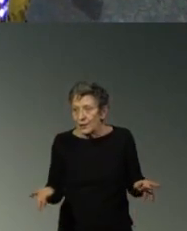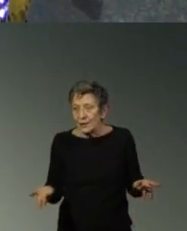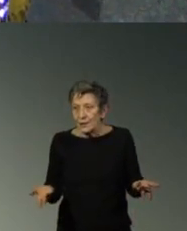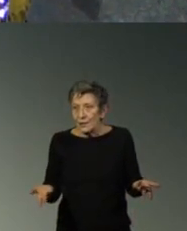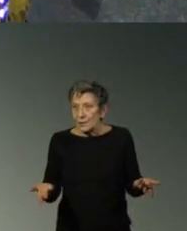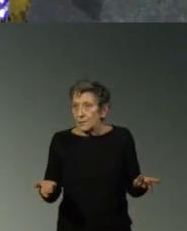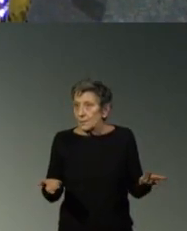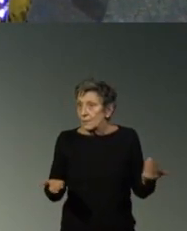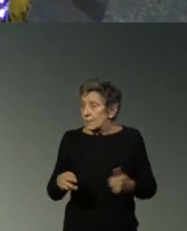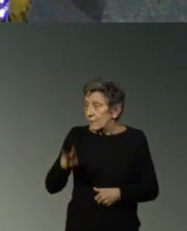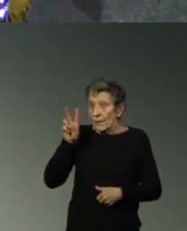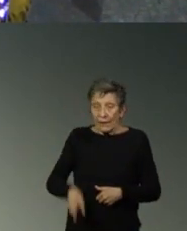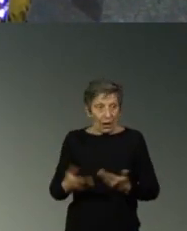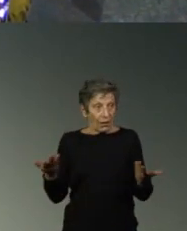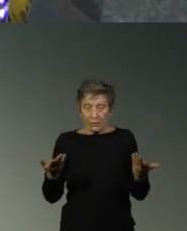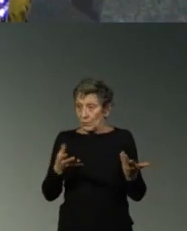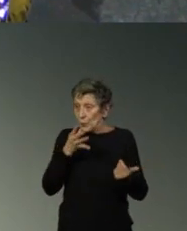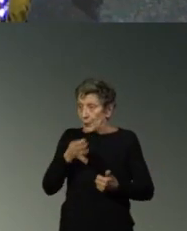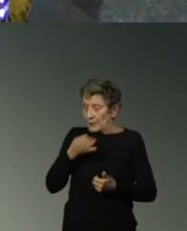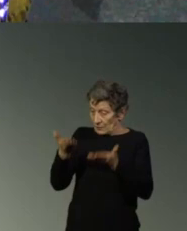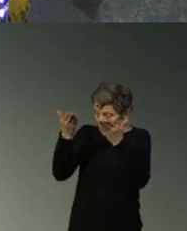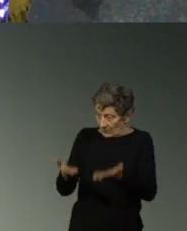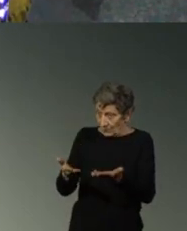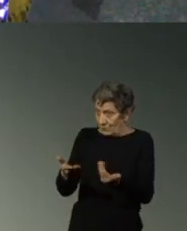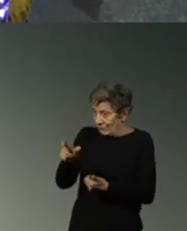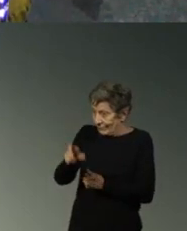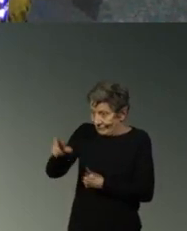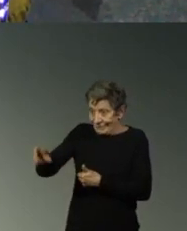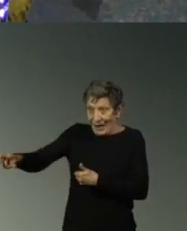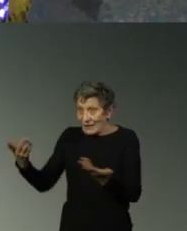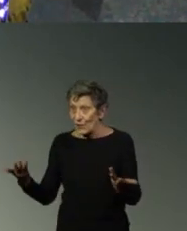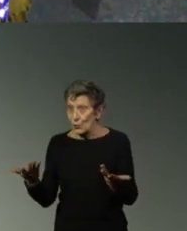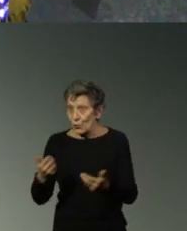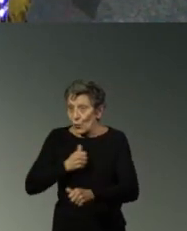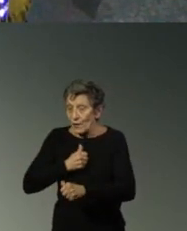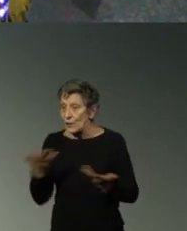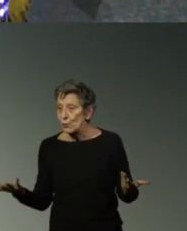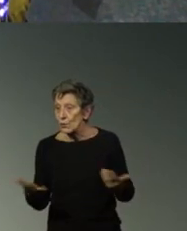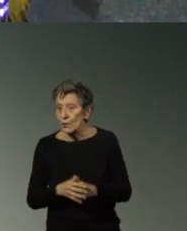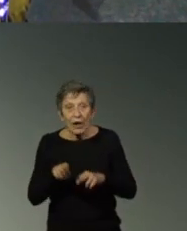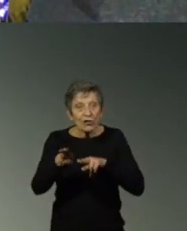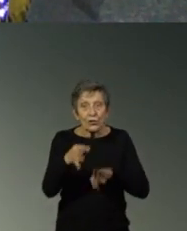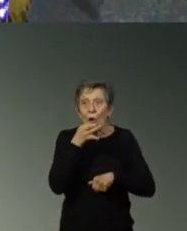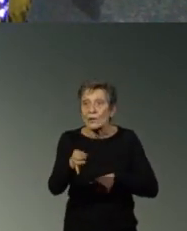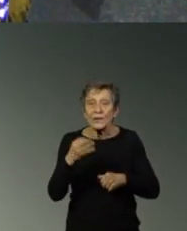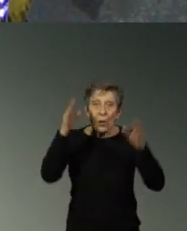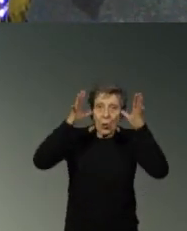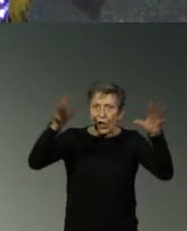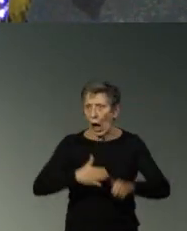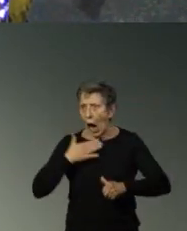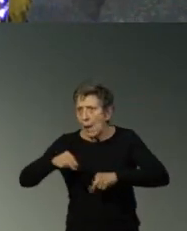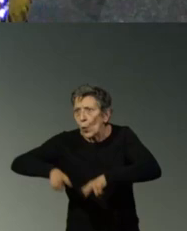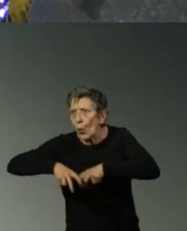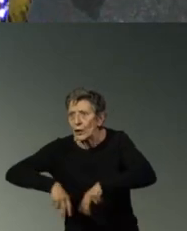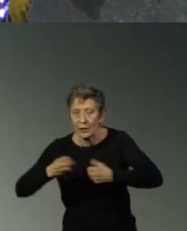sont rien et ils n'existent pas en tant qu'individus. Et le chasseur qui dit non, mais l'animal ne souffre pas, le cerf aime bien courir, c'est dans sa nature,